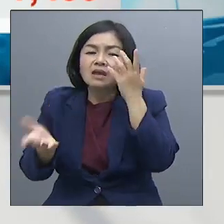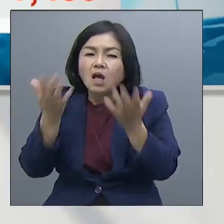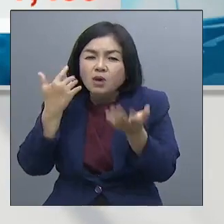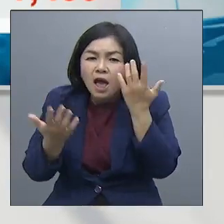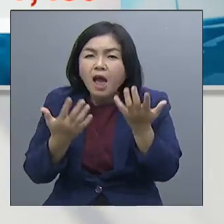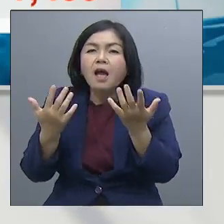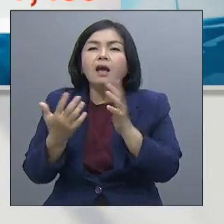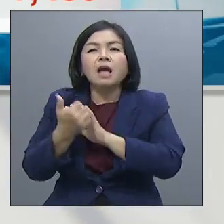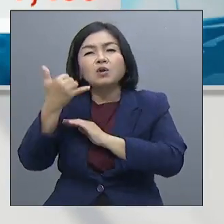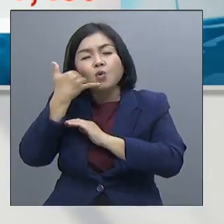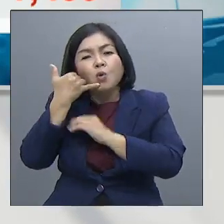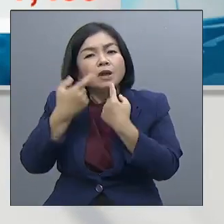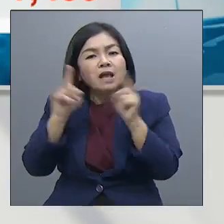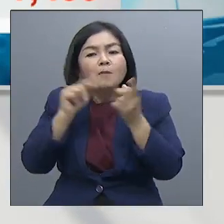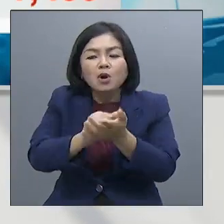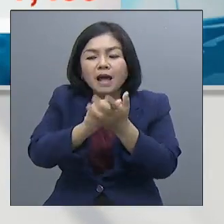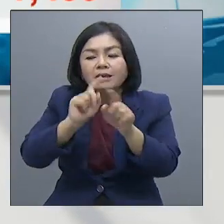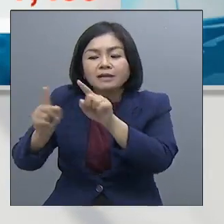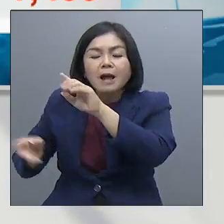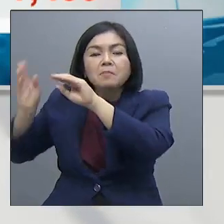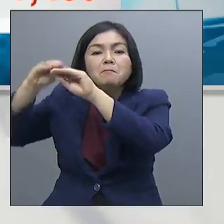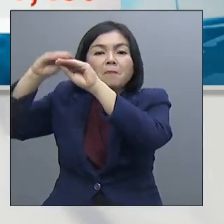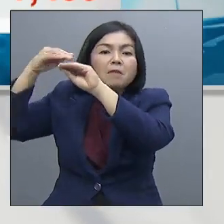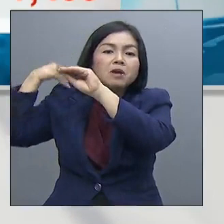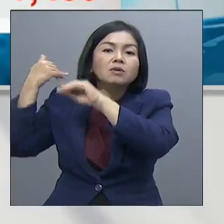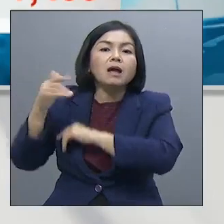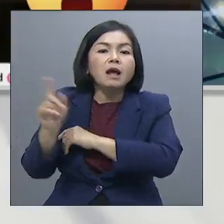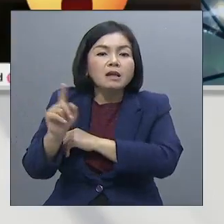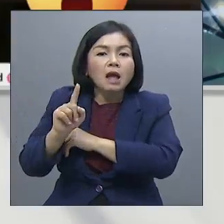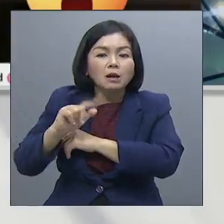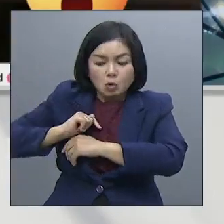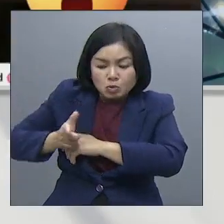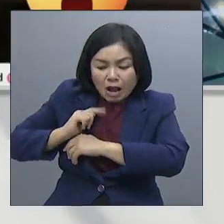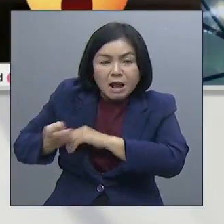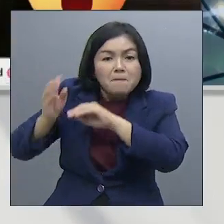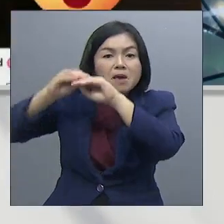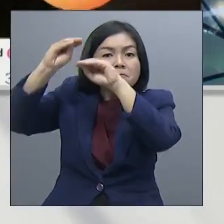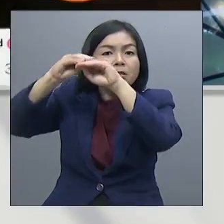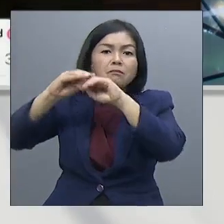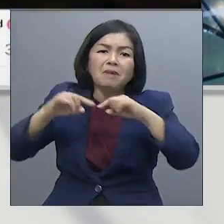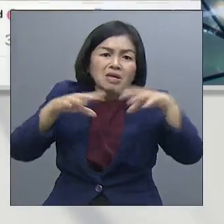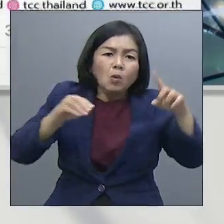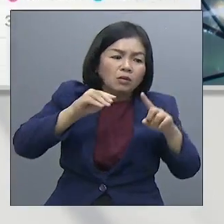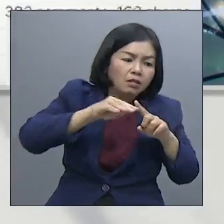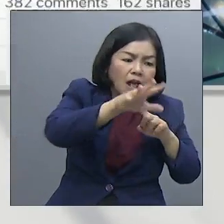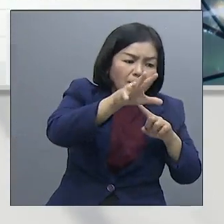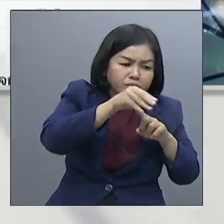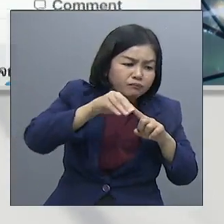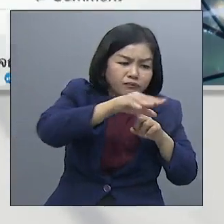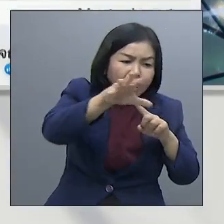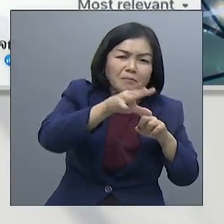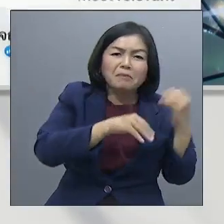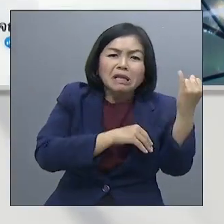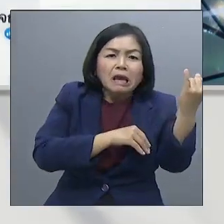การโทรหรือว่าบริการอื่นๆที่เสริมเข้ามาภาระที่มันเพิ่มขึ้นเนี่ยค่ะมันสวนทางกับคุณภาพที่แย่ลงหรือเปล่า